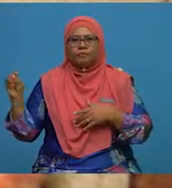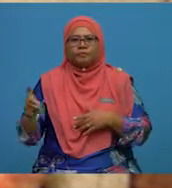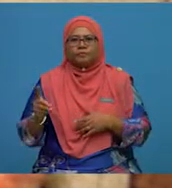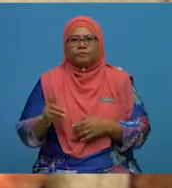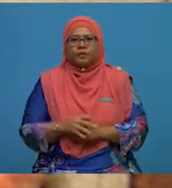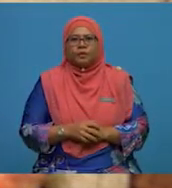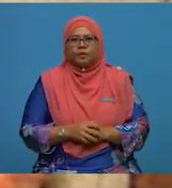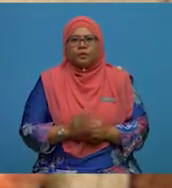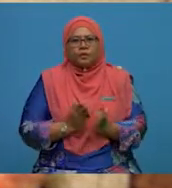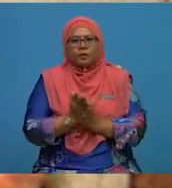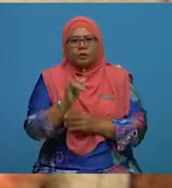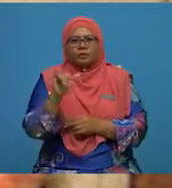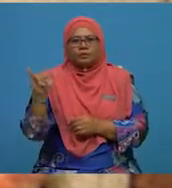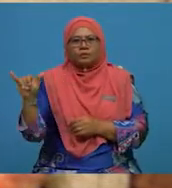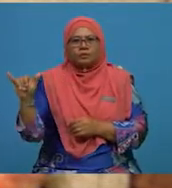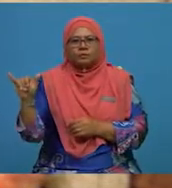Seterusnya,